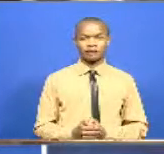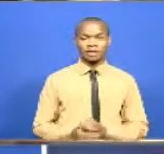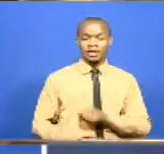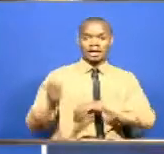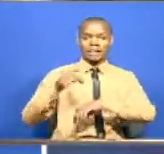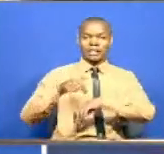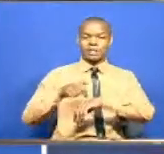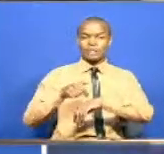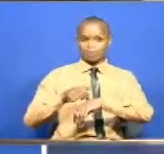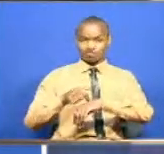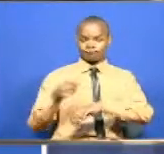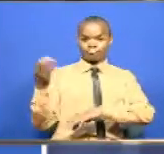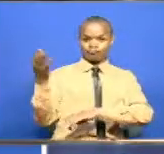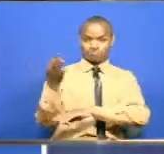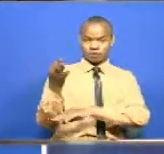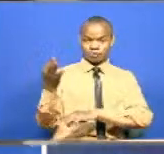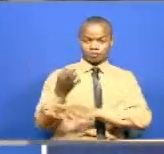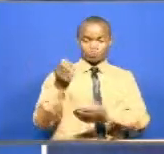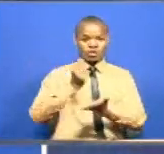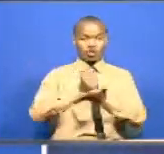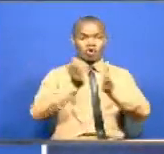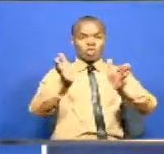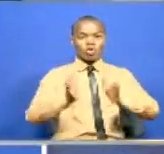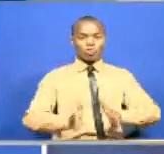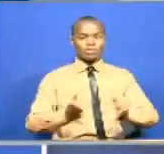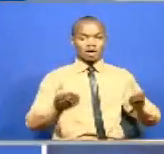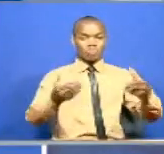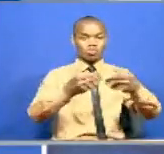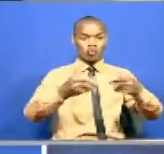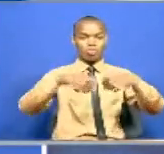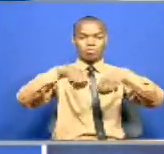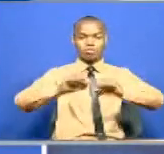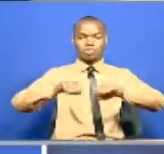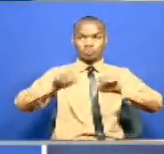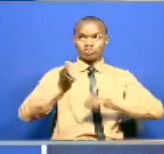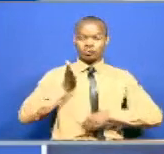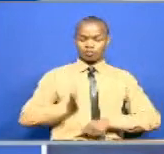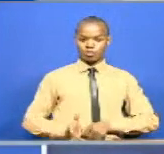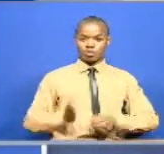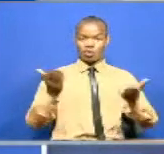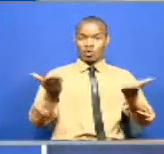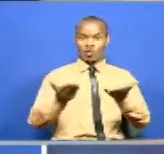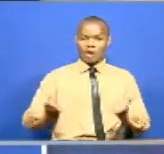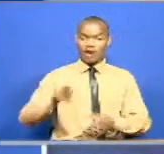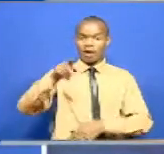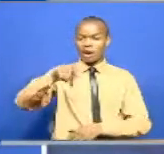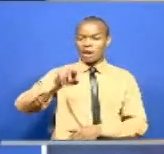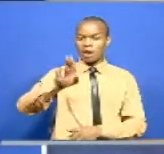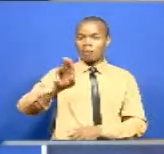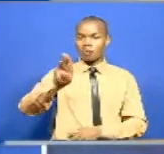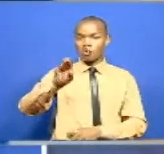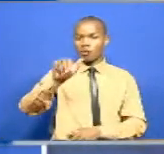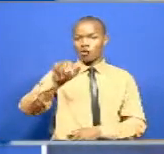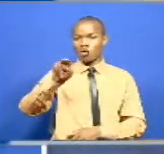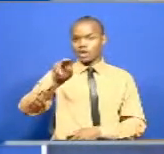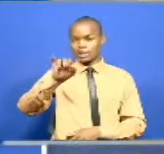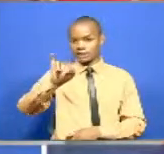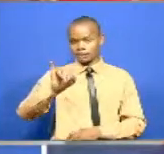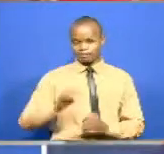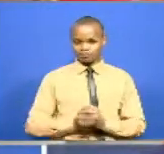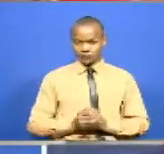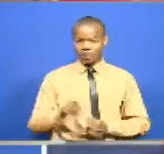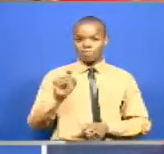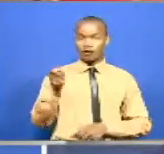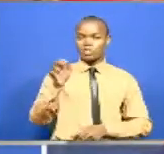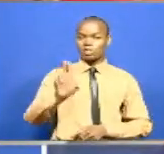Akihutubia maafisa wa chama cha waendeshaji bodaboda katika ukumbi wa kijamii wa Pumwani jijini Nairobi, Rais Kenyatta alisema sekta hiyo